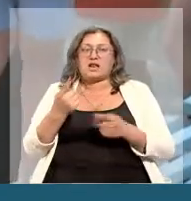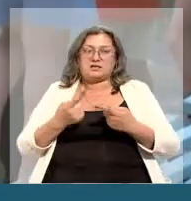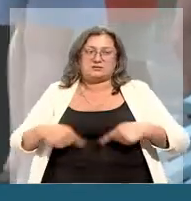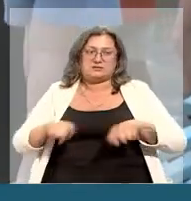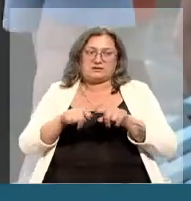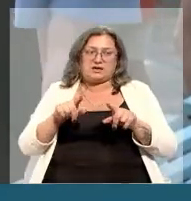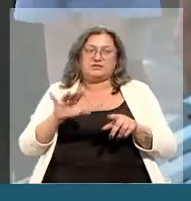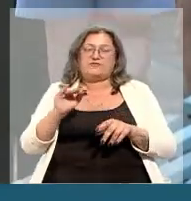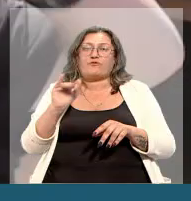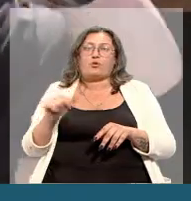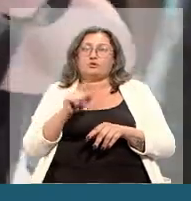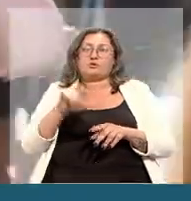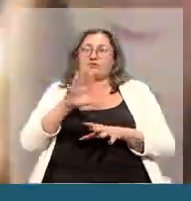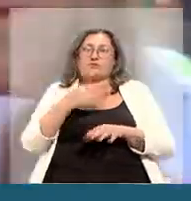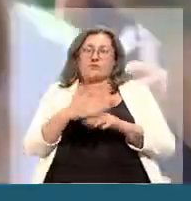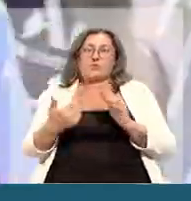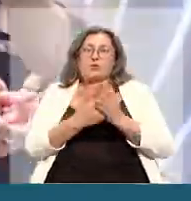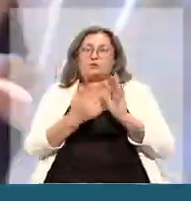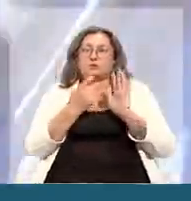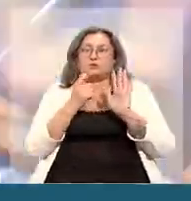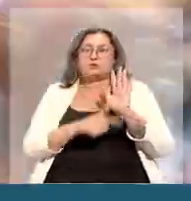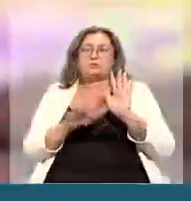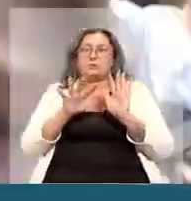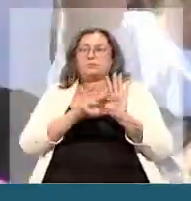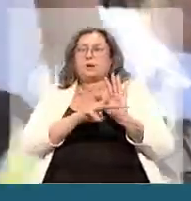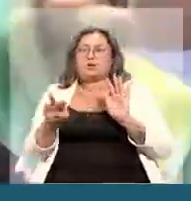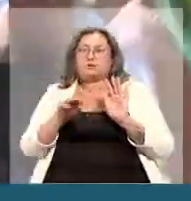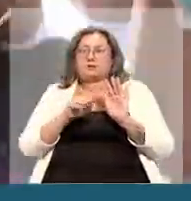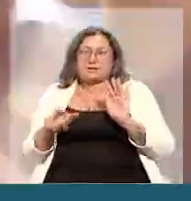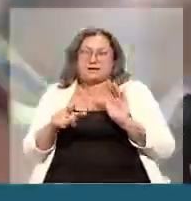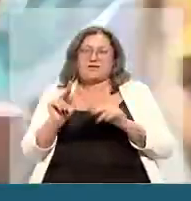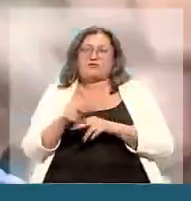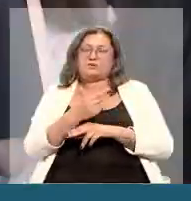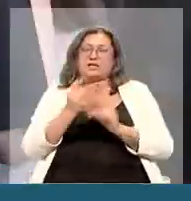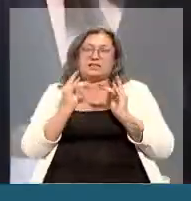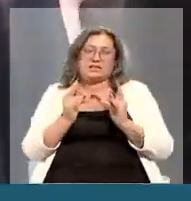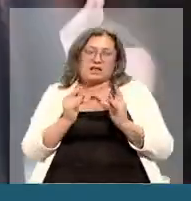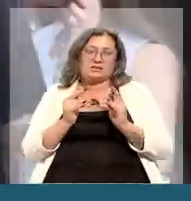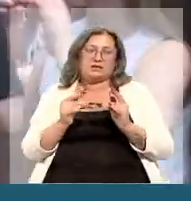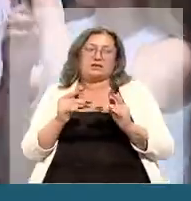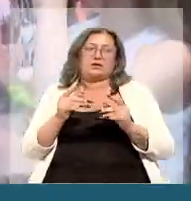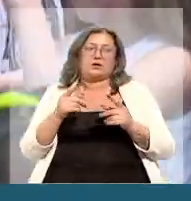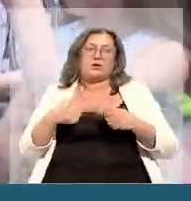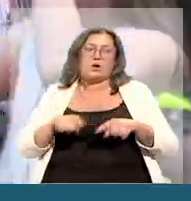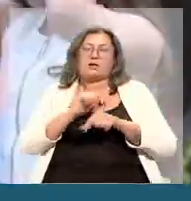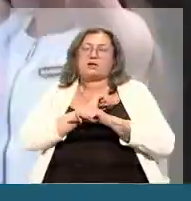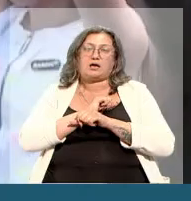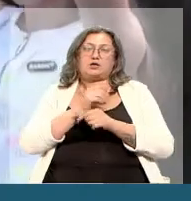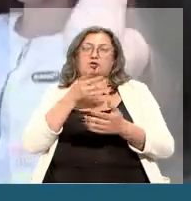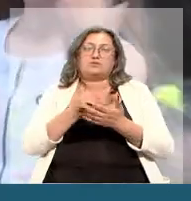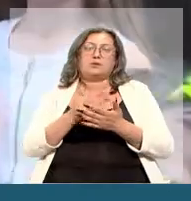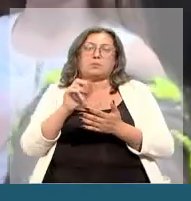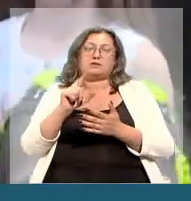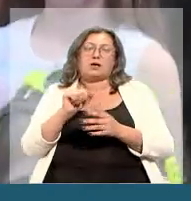уязвимых категорий из фонда «Всеобуча» выделено порядка 175 миллионов тенге. Воспитанники интернатных организаций области отдыхают на